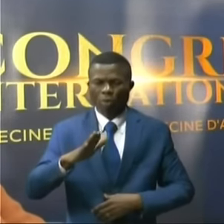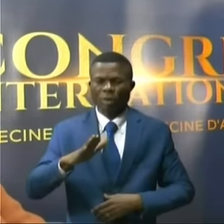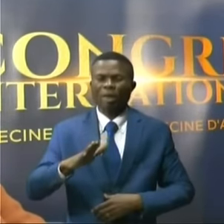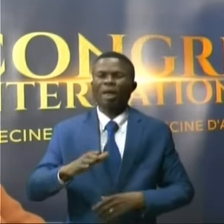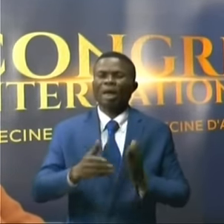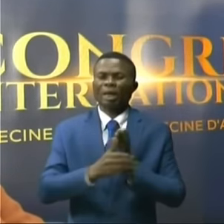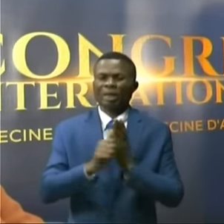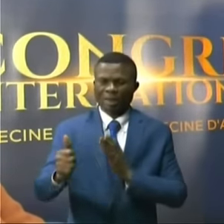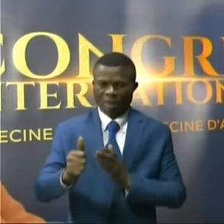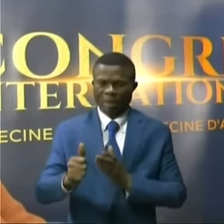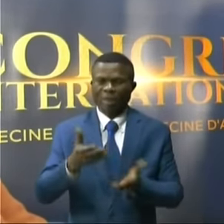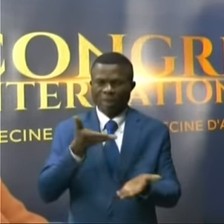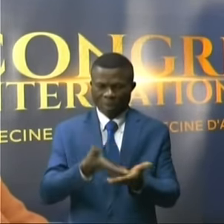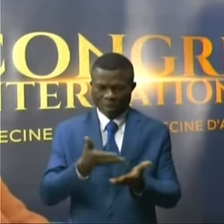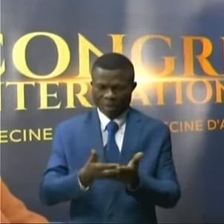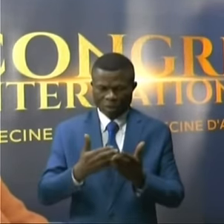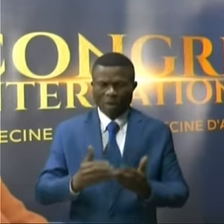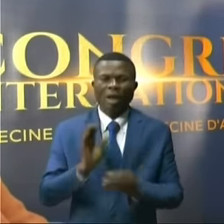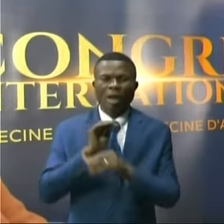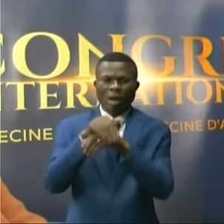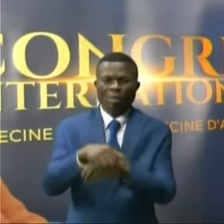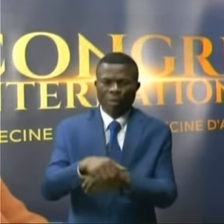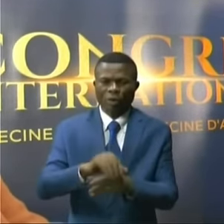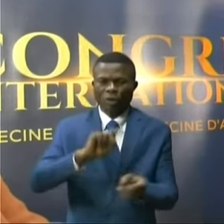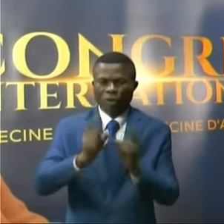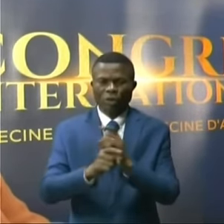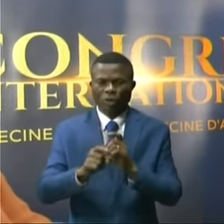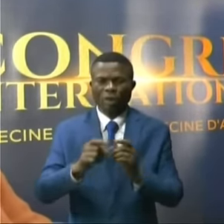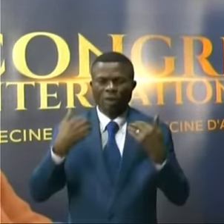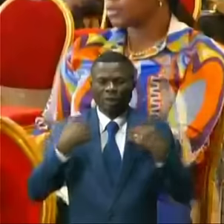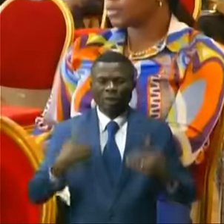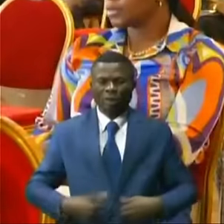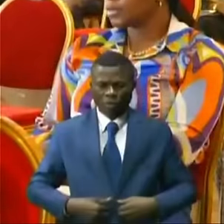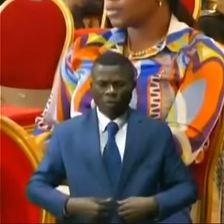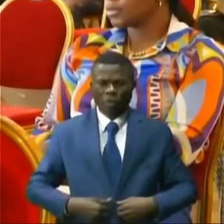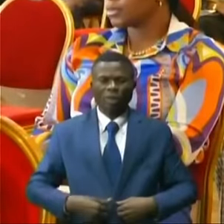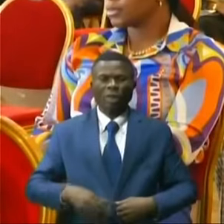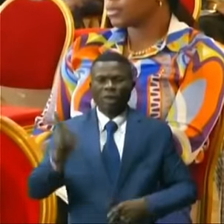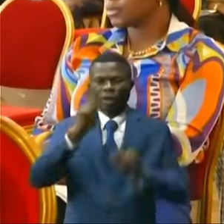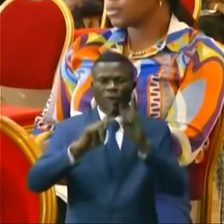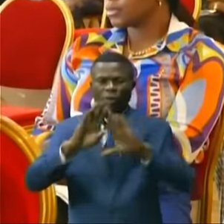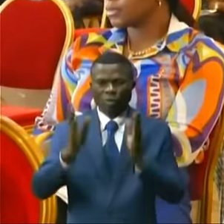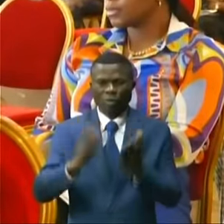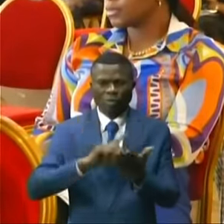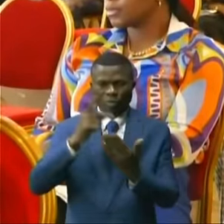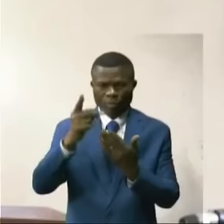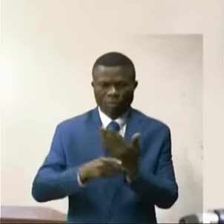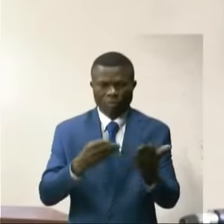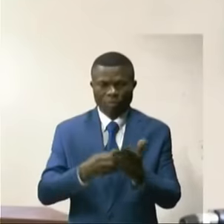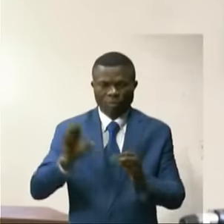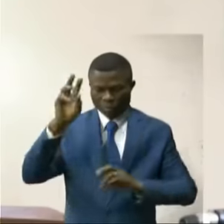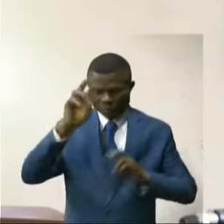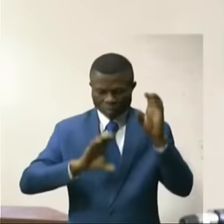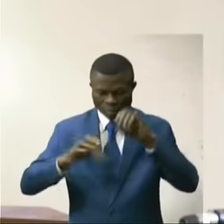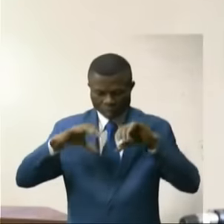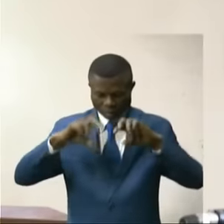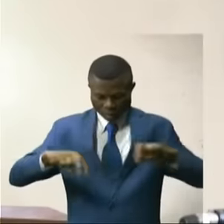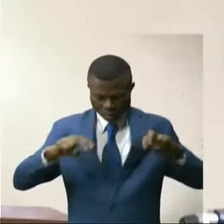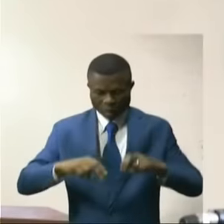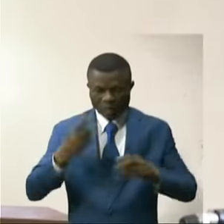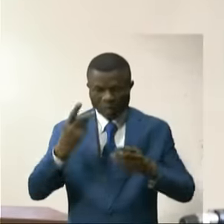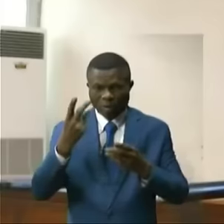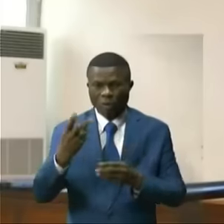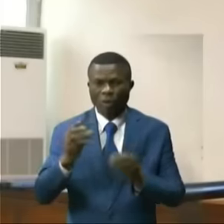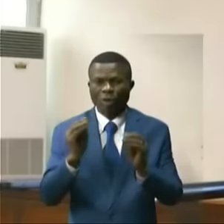continue et ça ça ne peut que contribuer à l'amélioration de l'état de santé de nos population au programme de cette rencontre scientifique d'étable